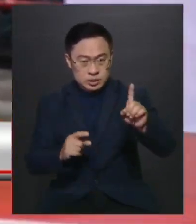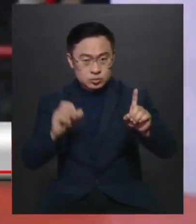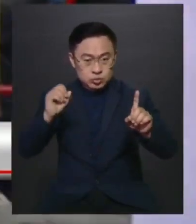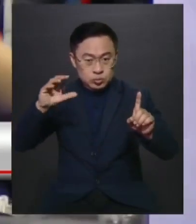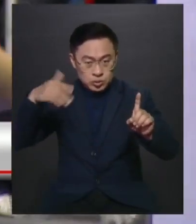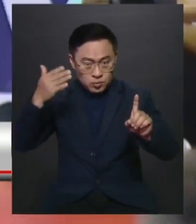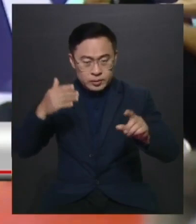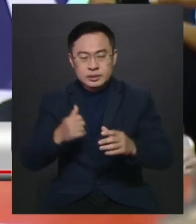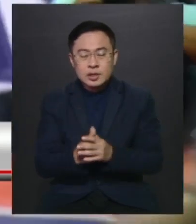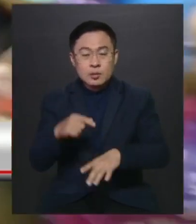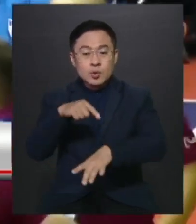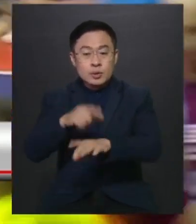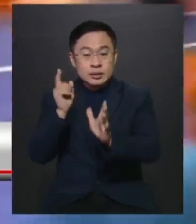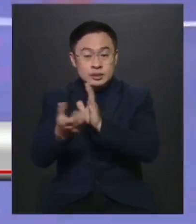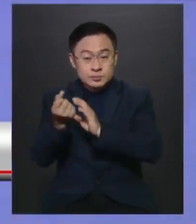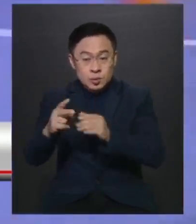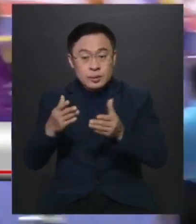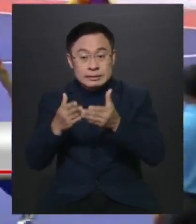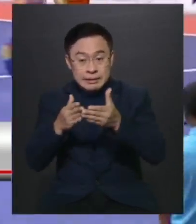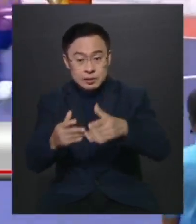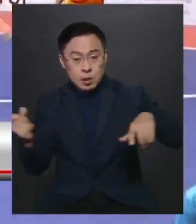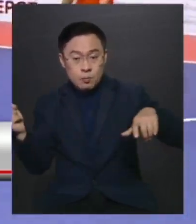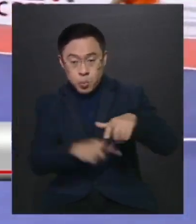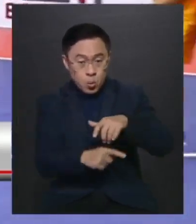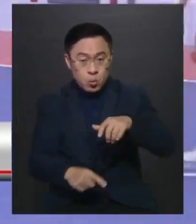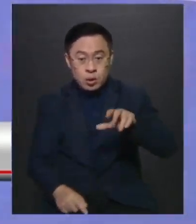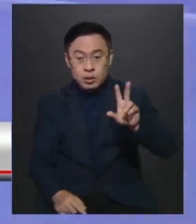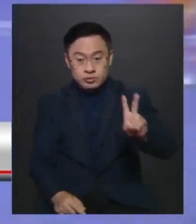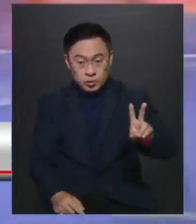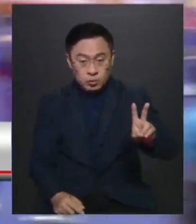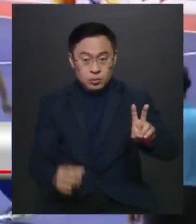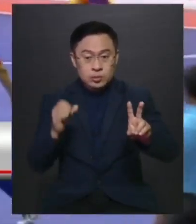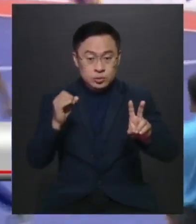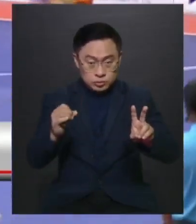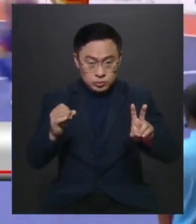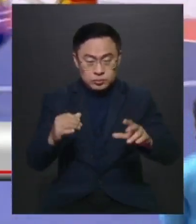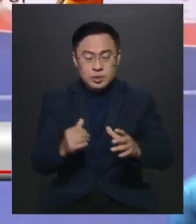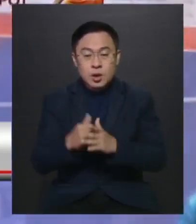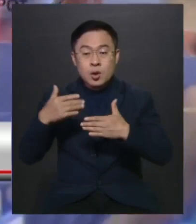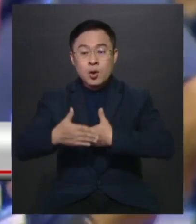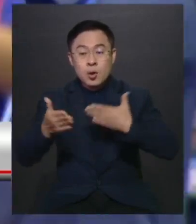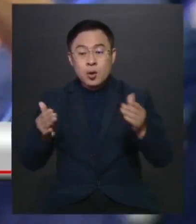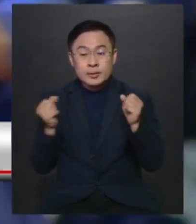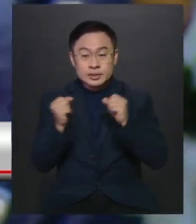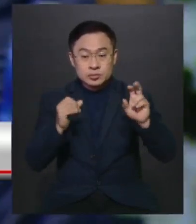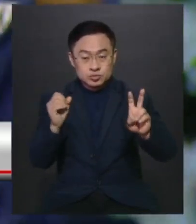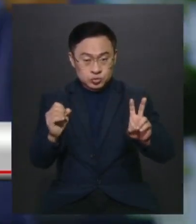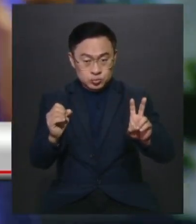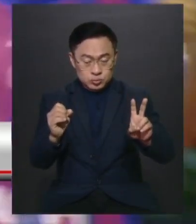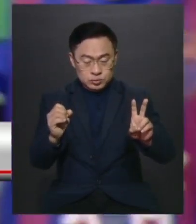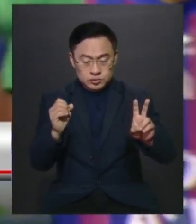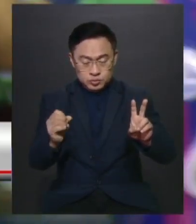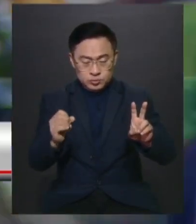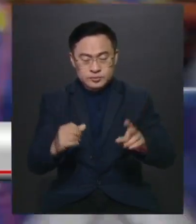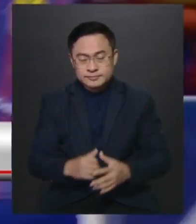นาที 12การท่าเรือออกนำเป็น 2ประตูต่อ 0จากจังหวะคลิกอินแล้วก็เป็นอิทธิชาประภาภัณฑ์นะคะที่ยิงเข้า